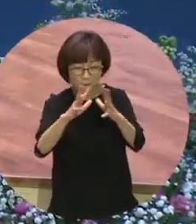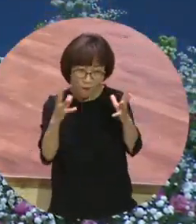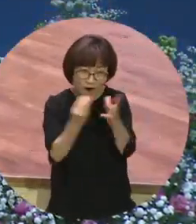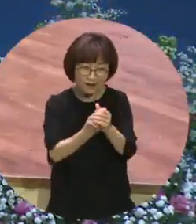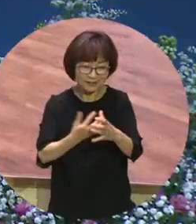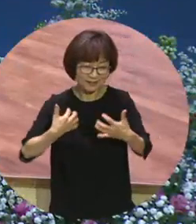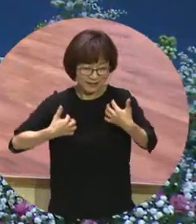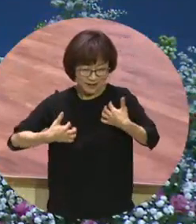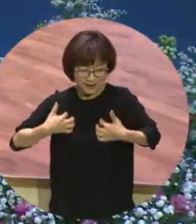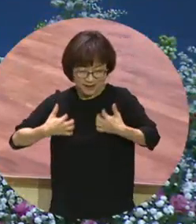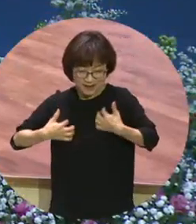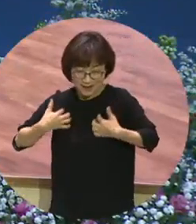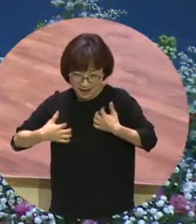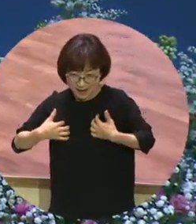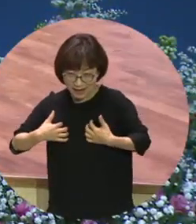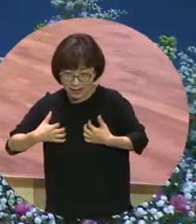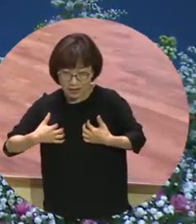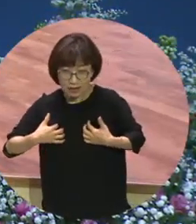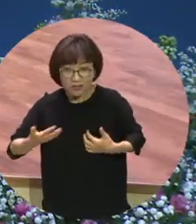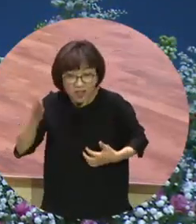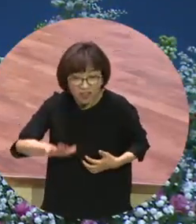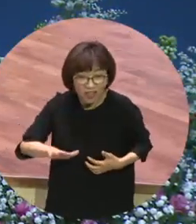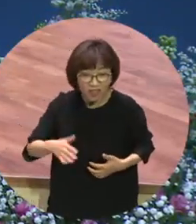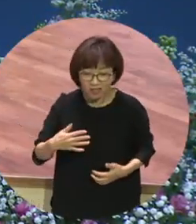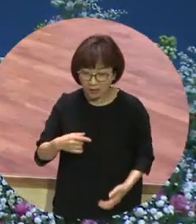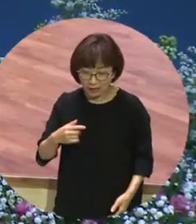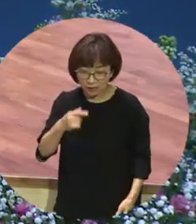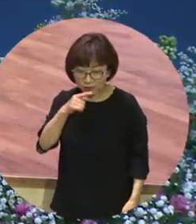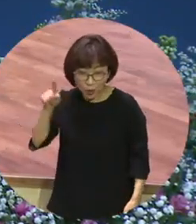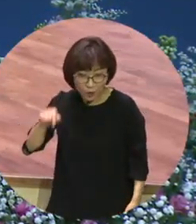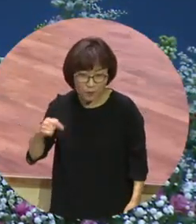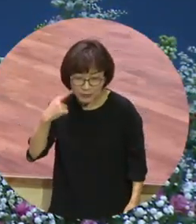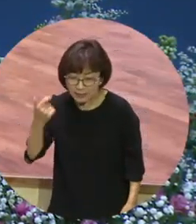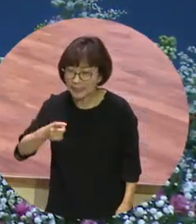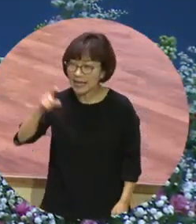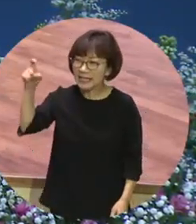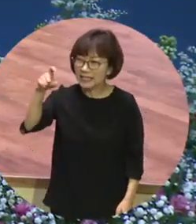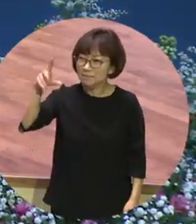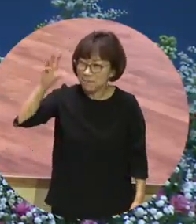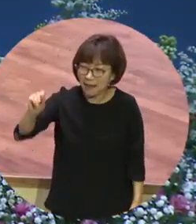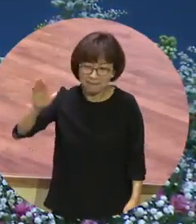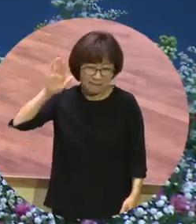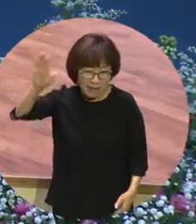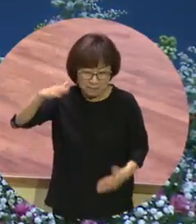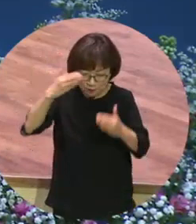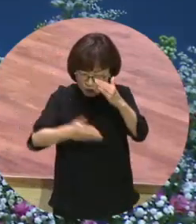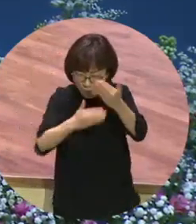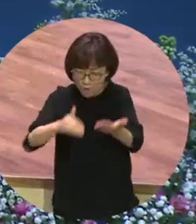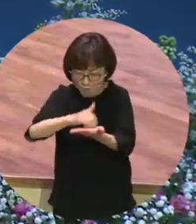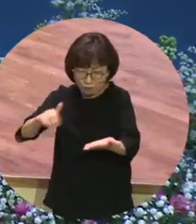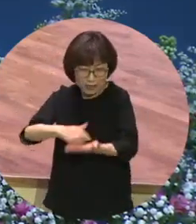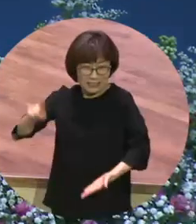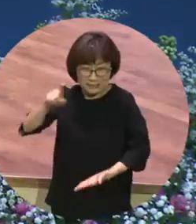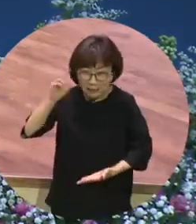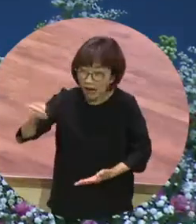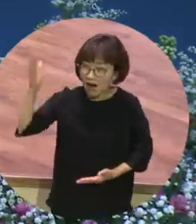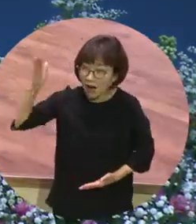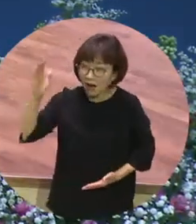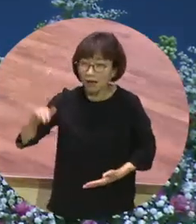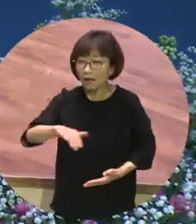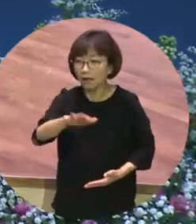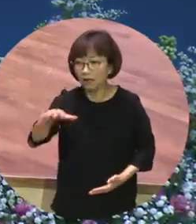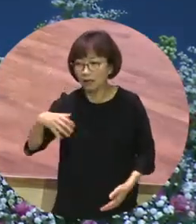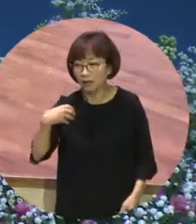또 막 10만 성도하니까 부담돼가지고 저 힘들어한다 그렇게 하면서 목사님이 막 너무 막 교인들로 하여금